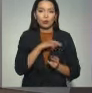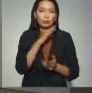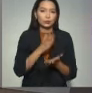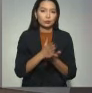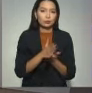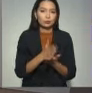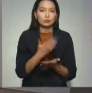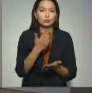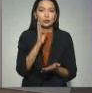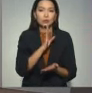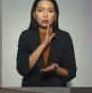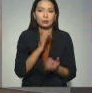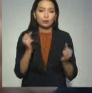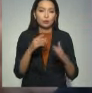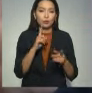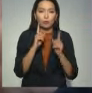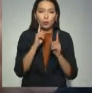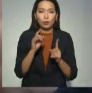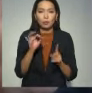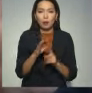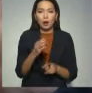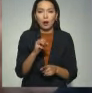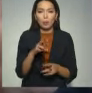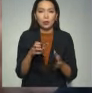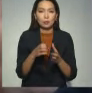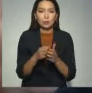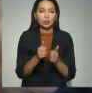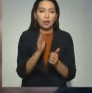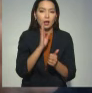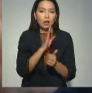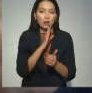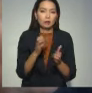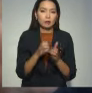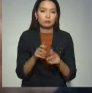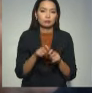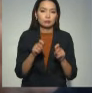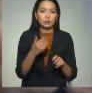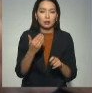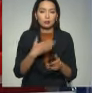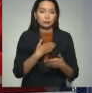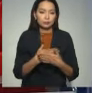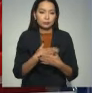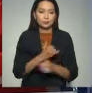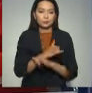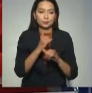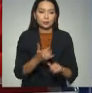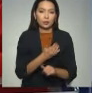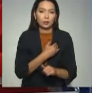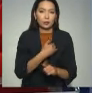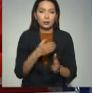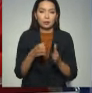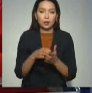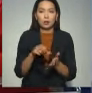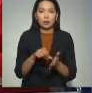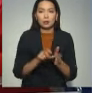қыз келіншек шектің басын қосқан форумның мақсаты Аманат партиясы жанынан әйелдер қанатын құрып, олардың белсенділігін арттыру. Партия қолға